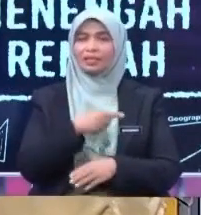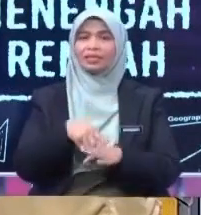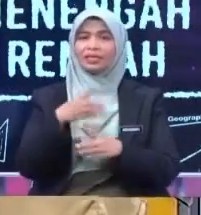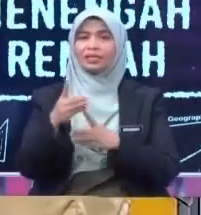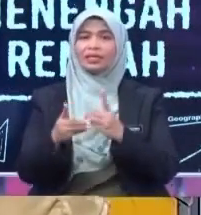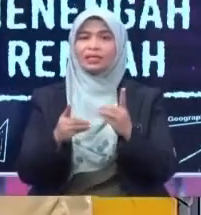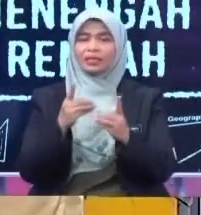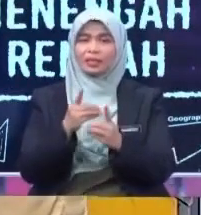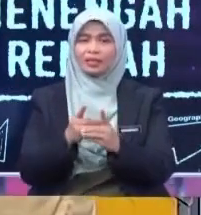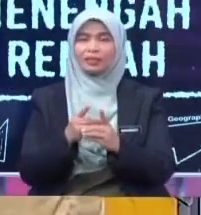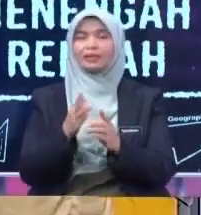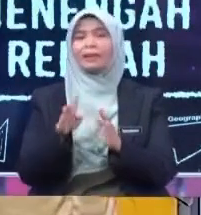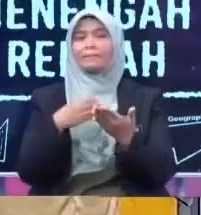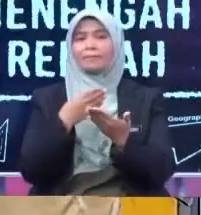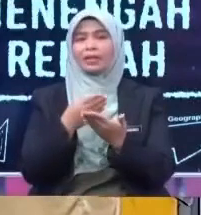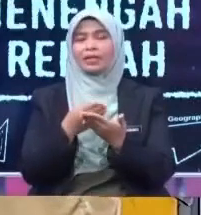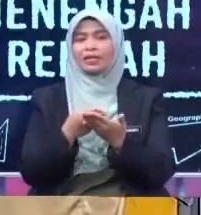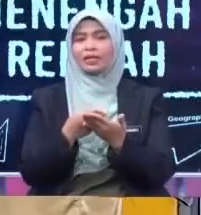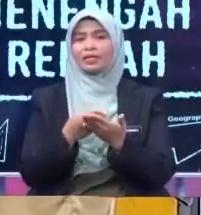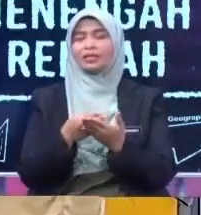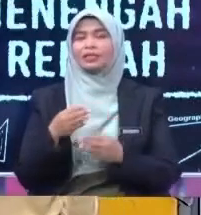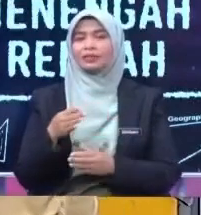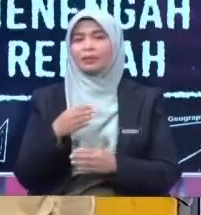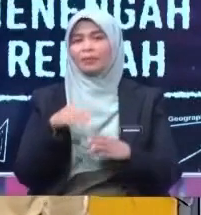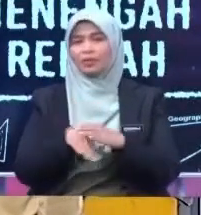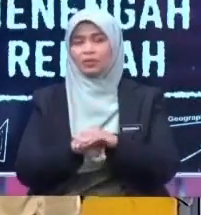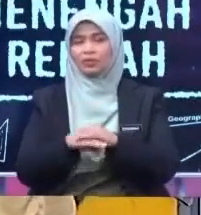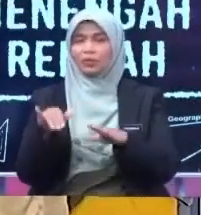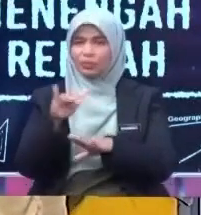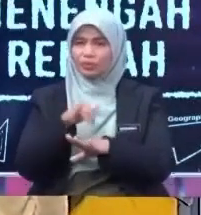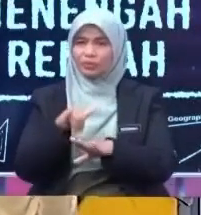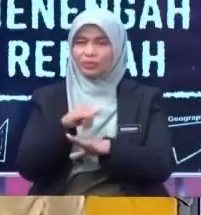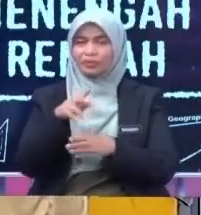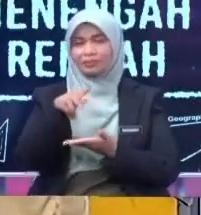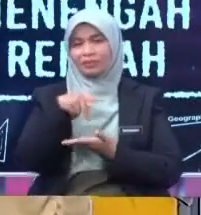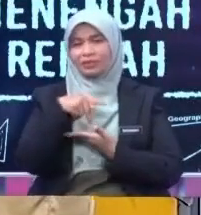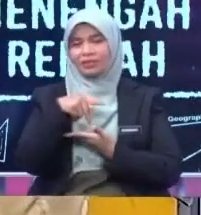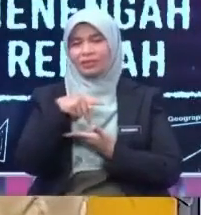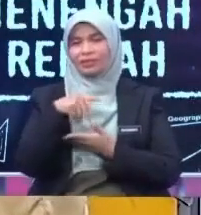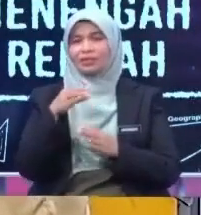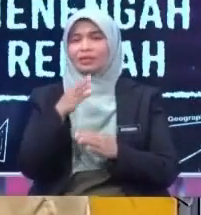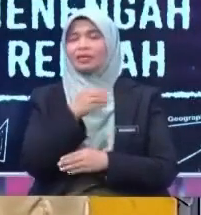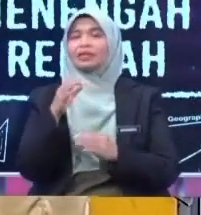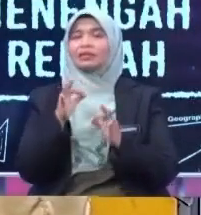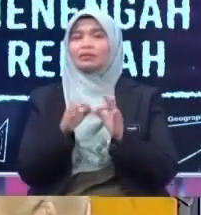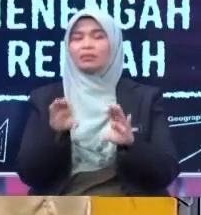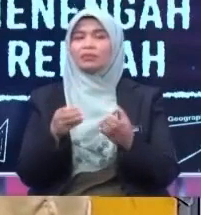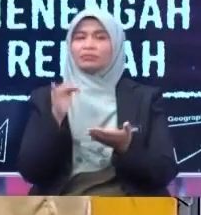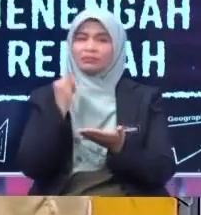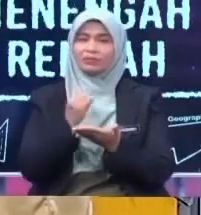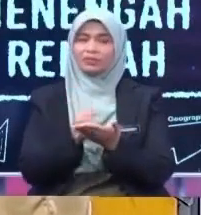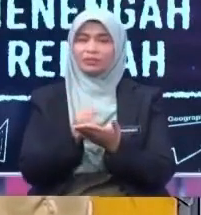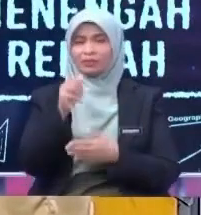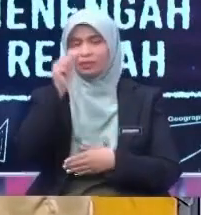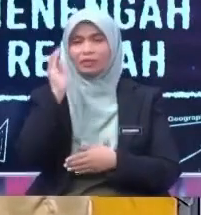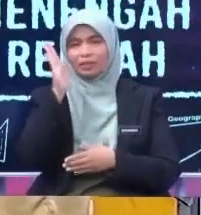berbuat kebaikan, kita akan diberikan ganjaran pahala, dan jika kita membuat keburukan ataupun kejahatan, Allah